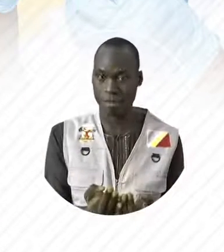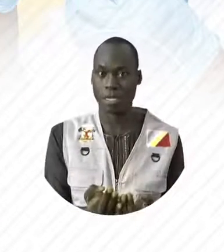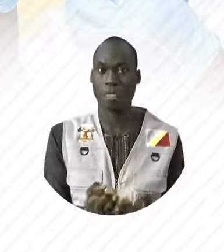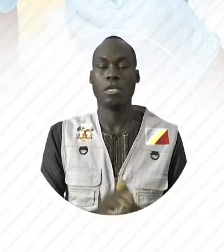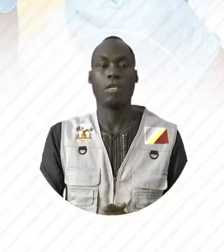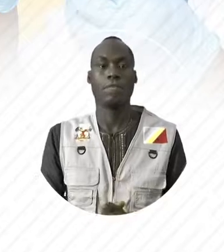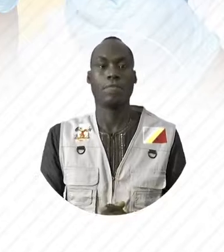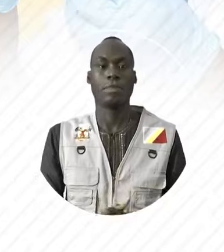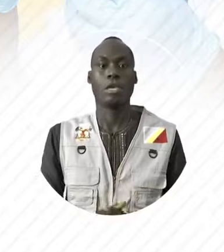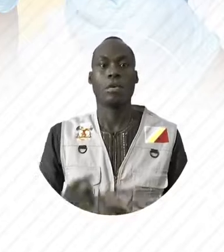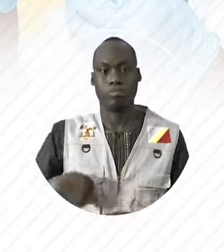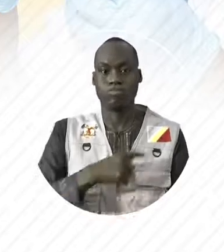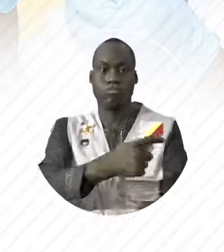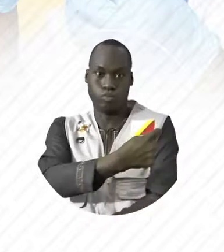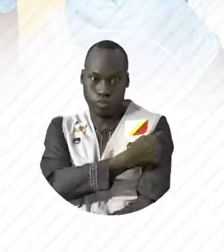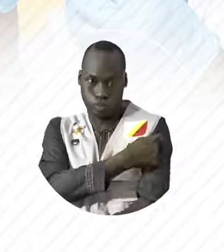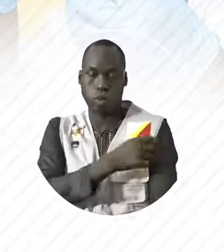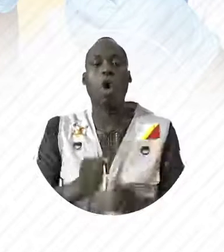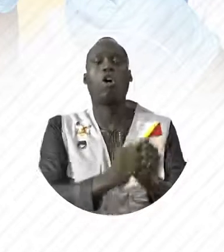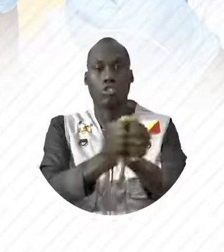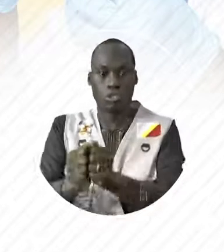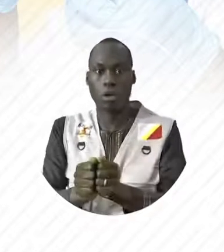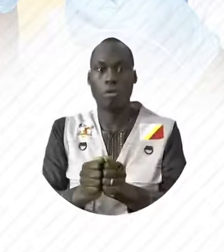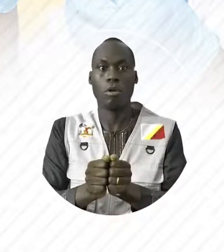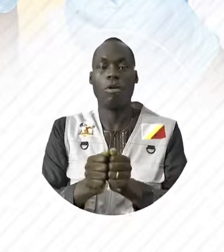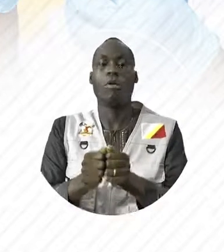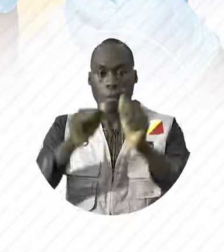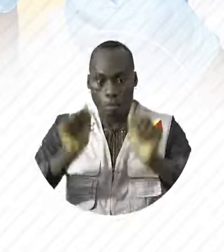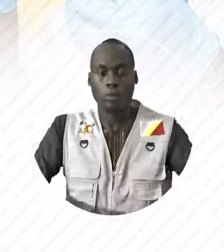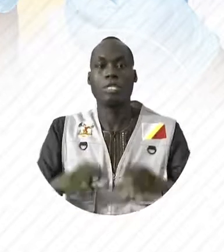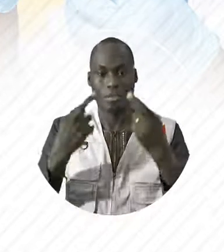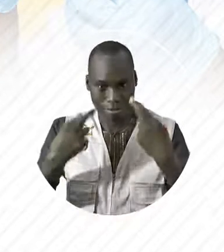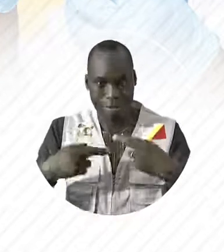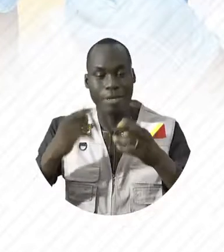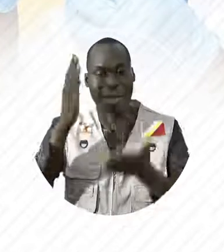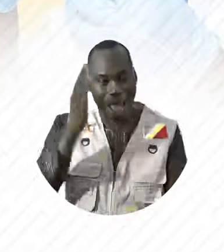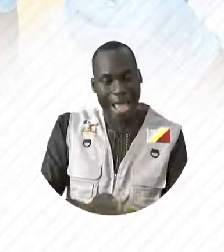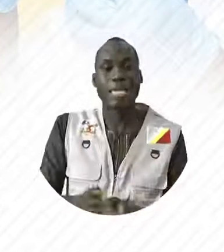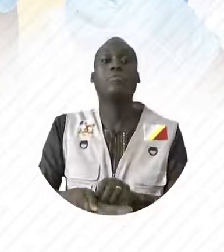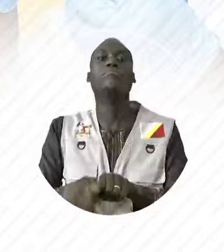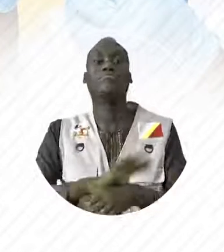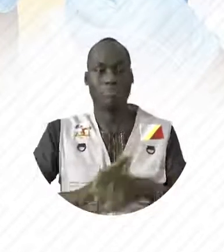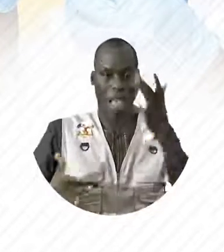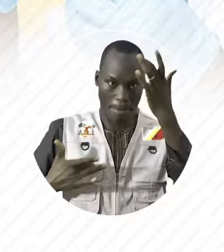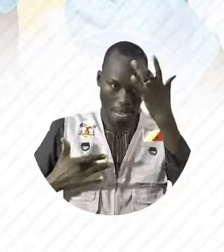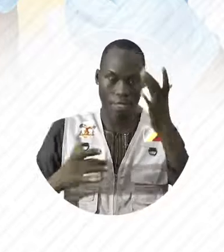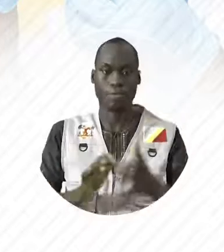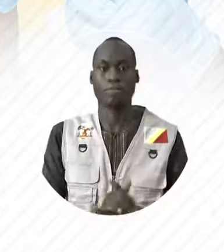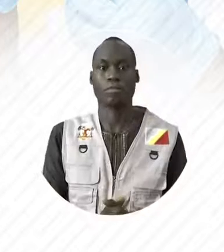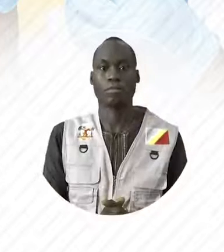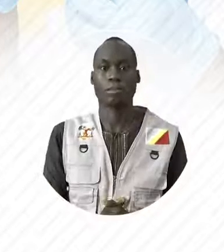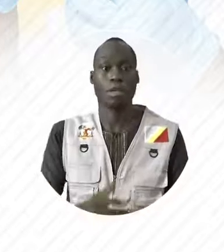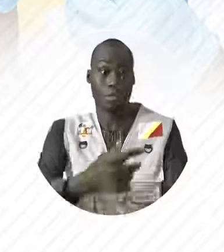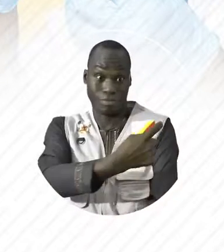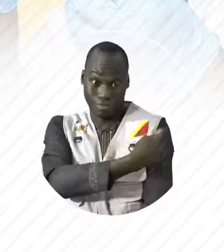communauté, faisons-nous vacciner. Ensemble, nous pouvons vaincre la maladie à coronavirus Covid-19.